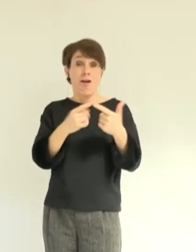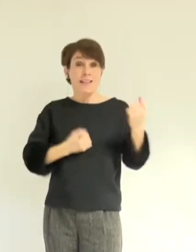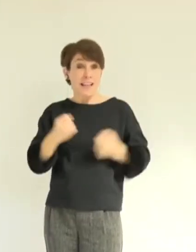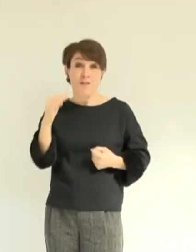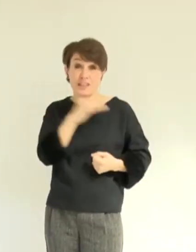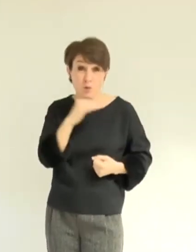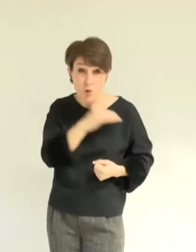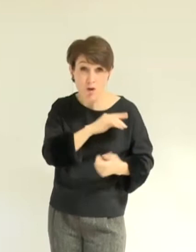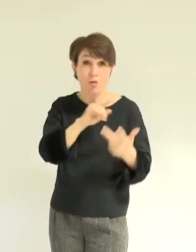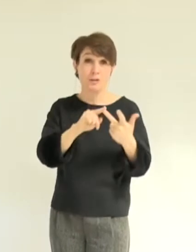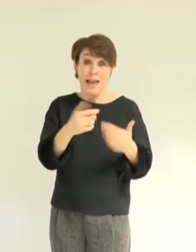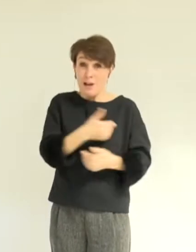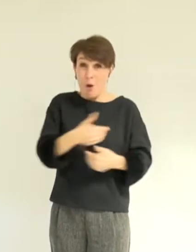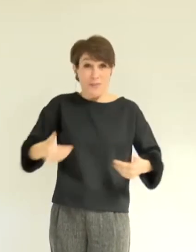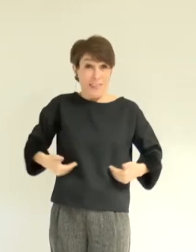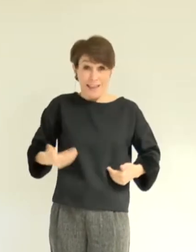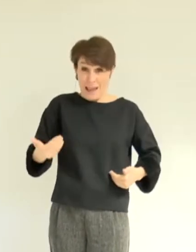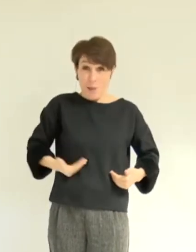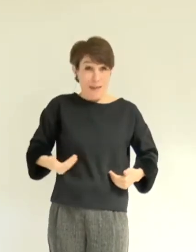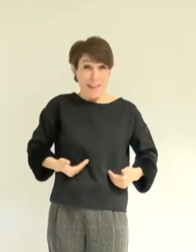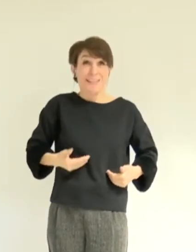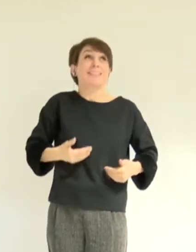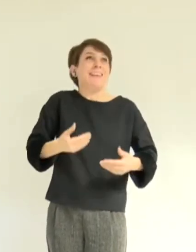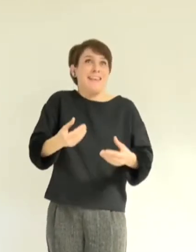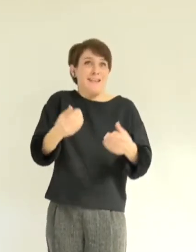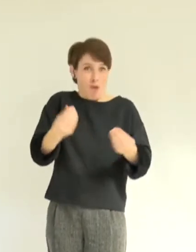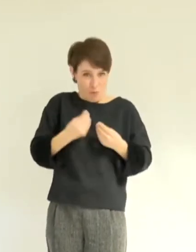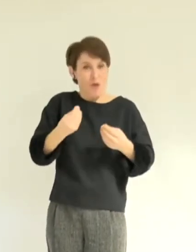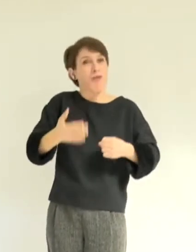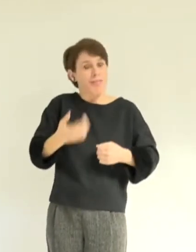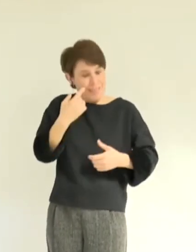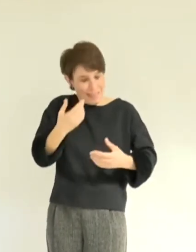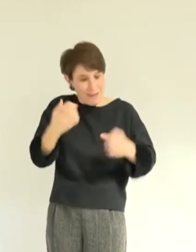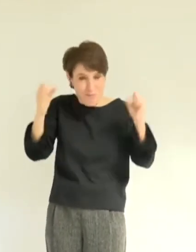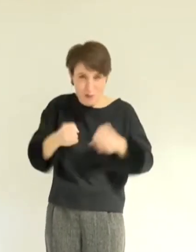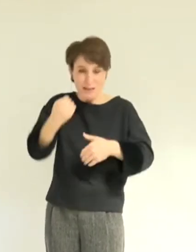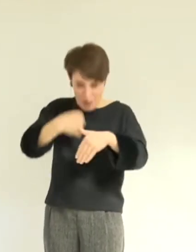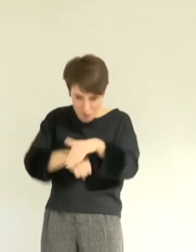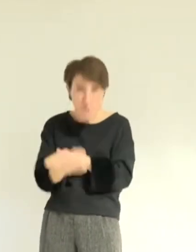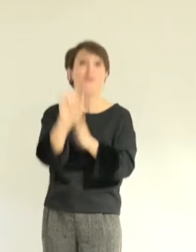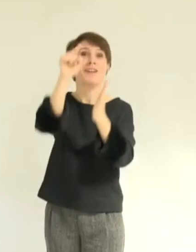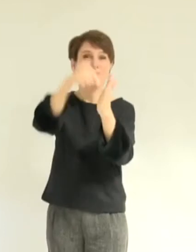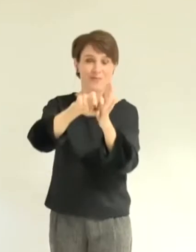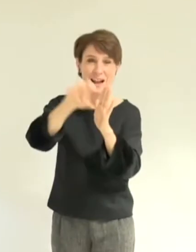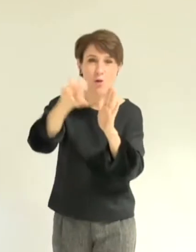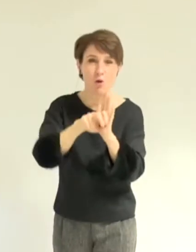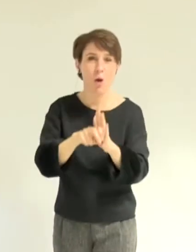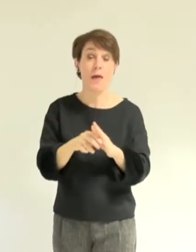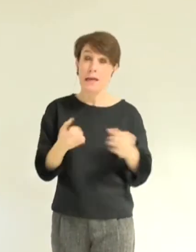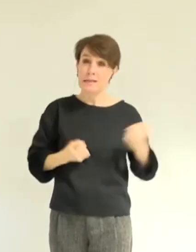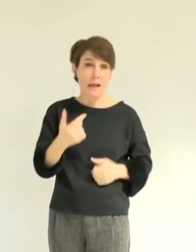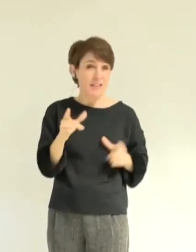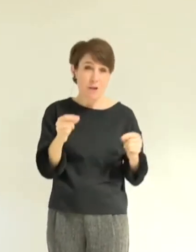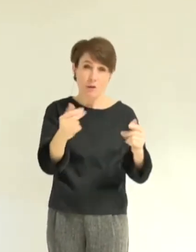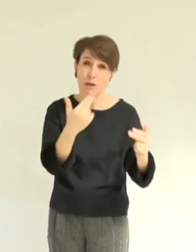maternité qui permet encore de naître à Grenoble, de l'excellence d'un service de cancérologie, de médecine,